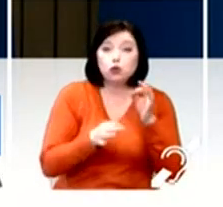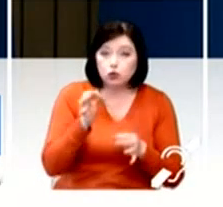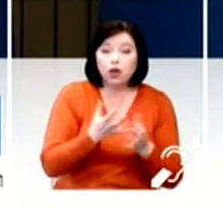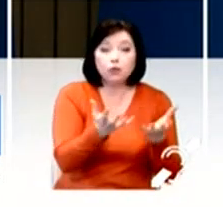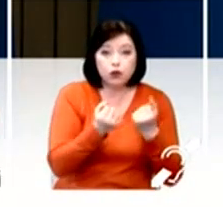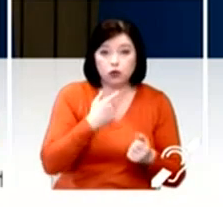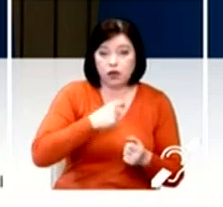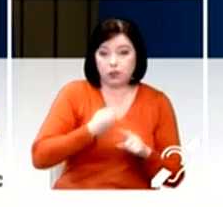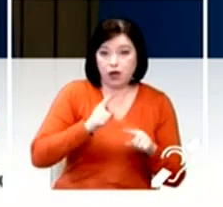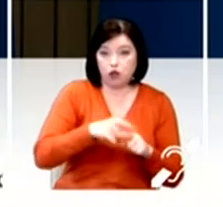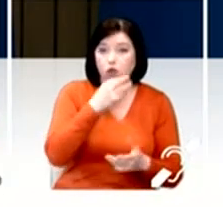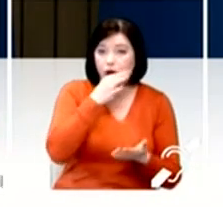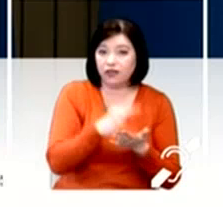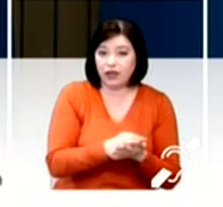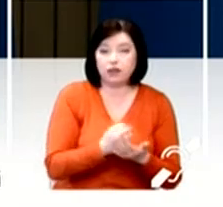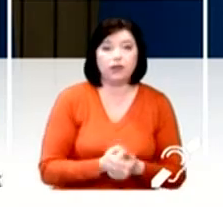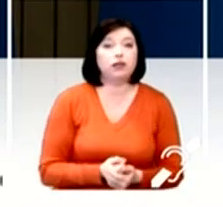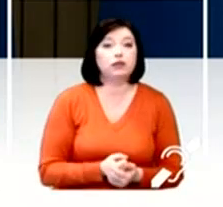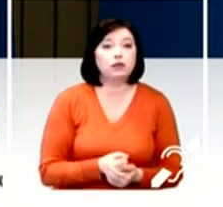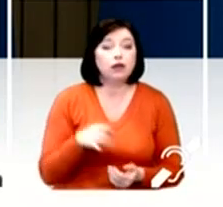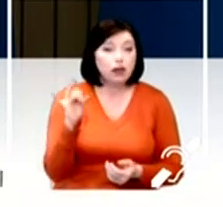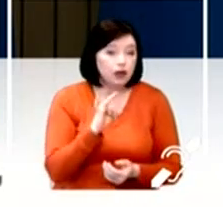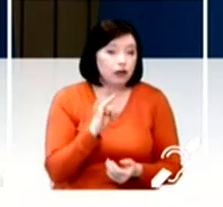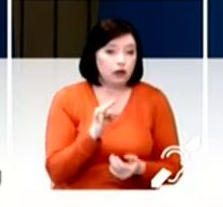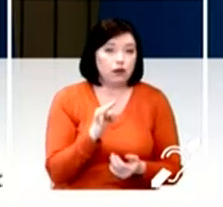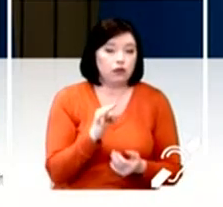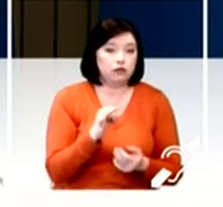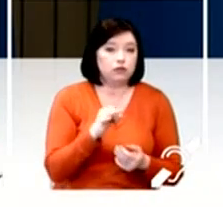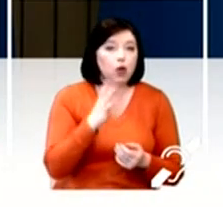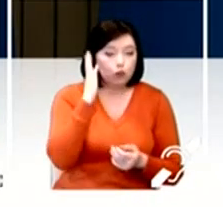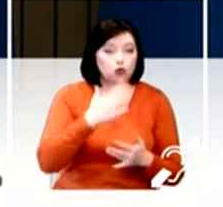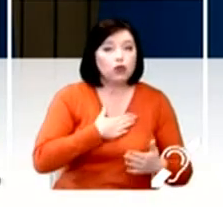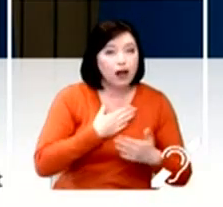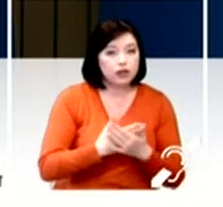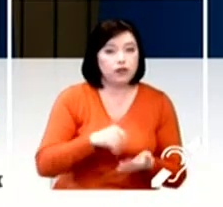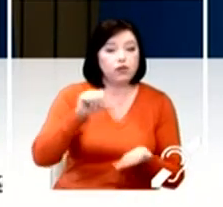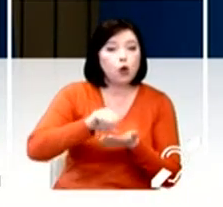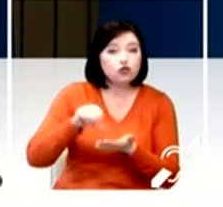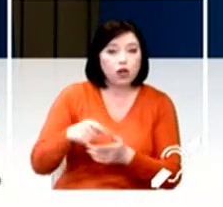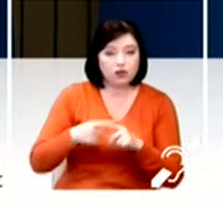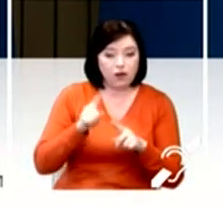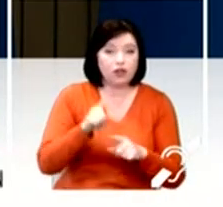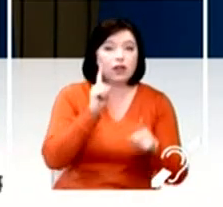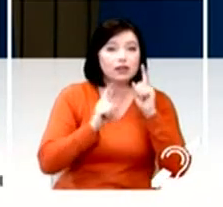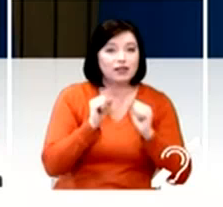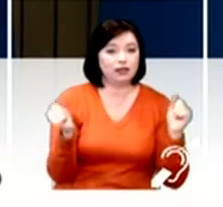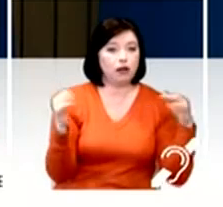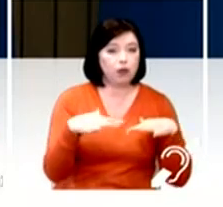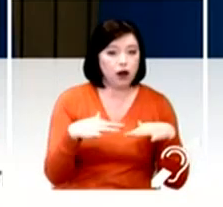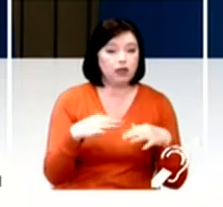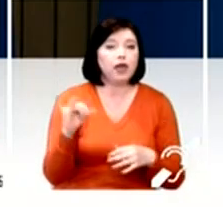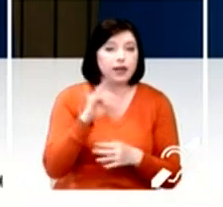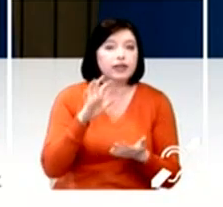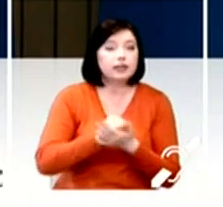această responsabilitate și decență, să participe activ la această adunare generală și să proceadă